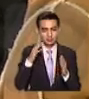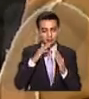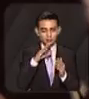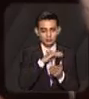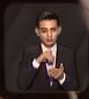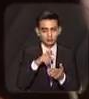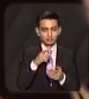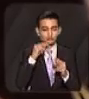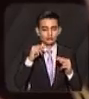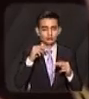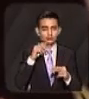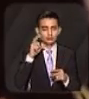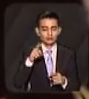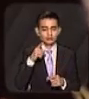человек.